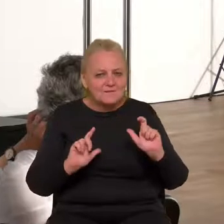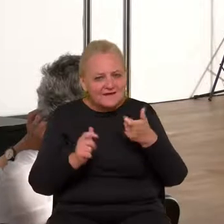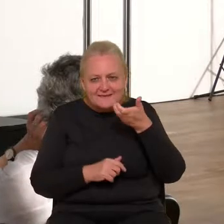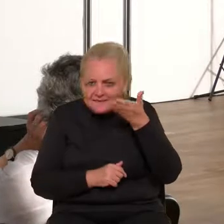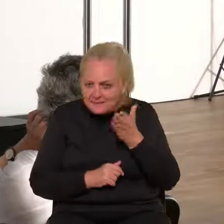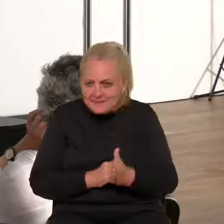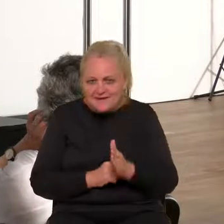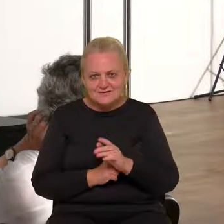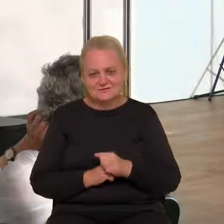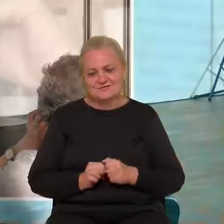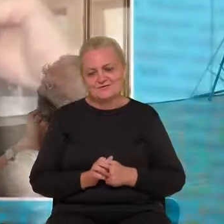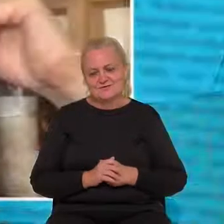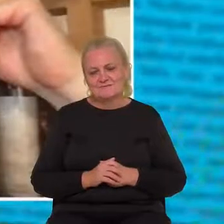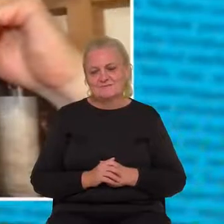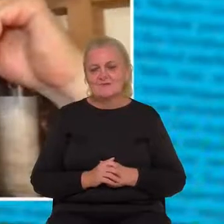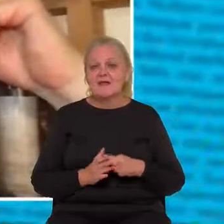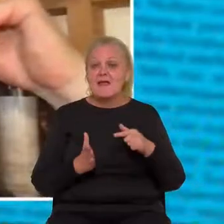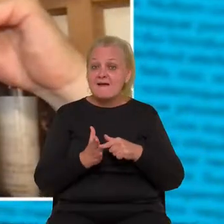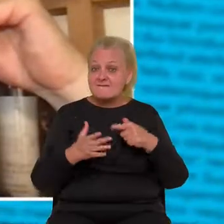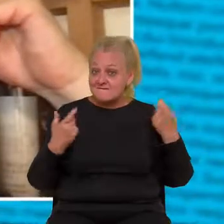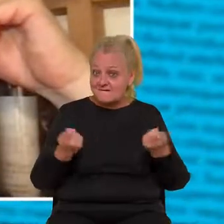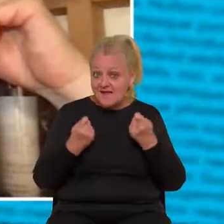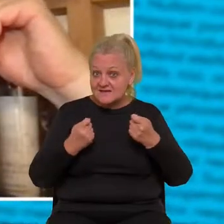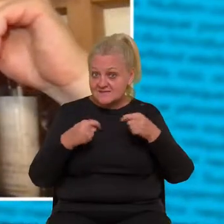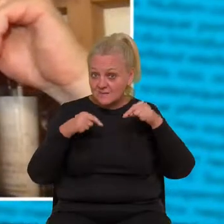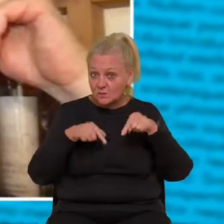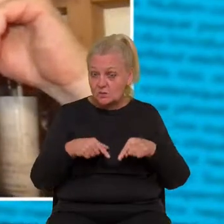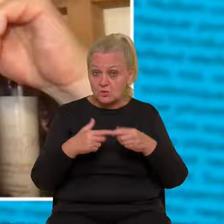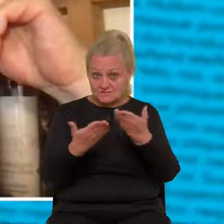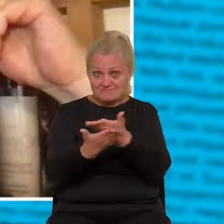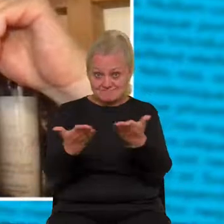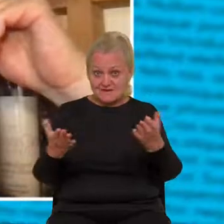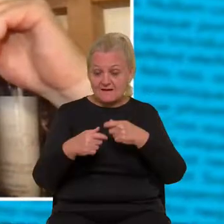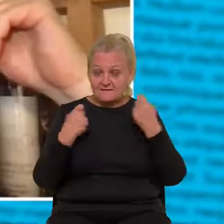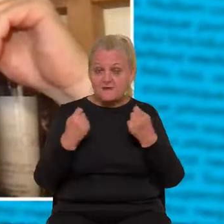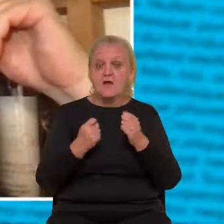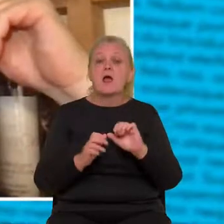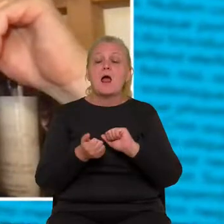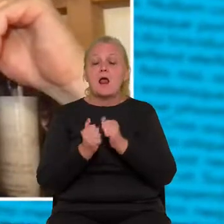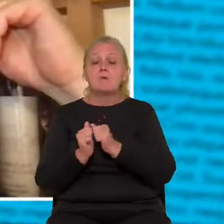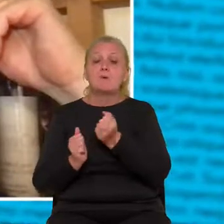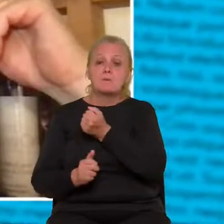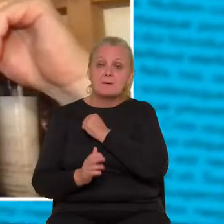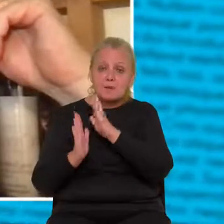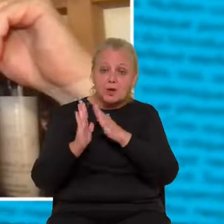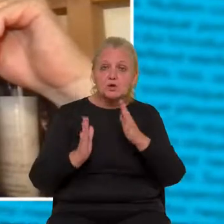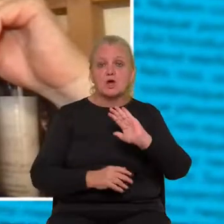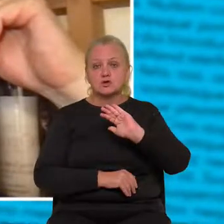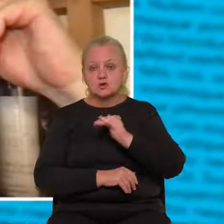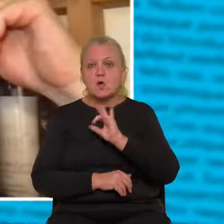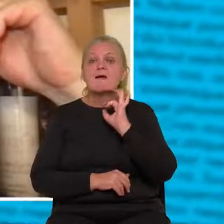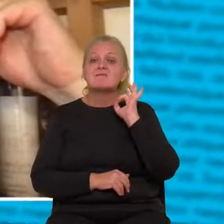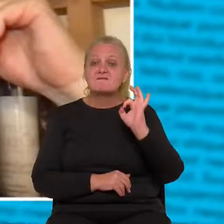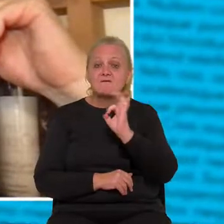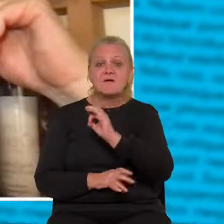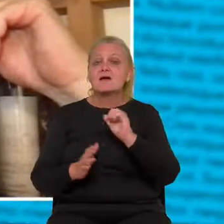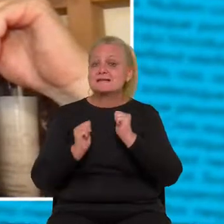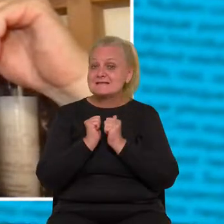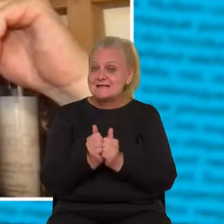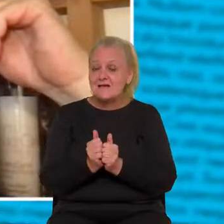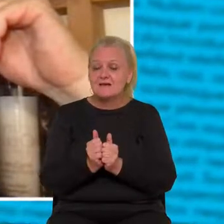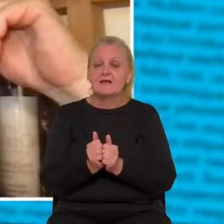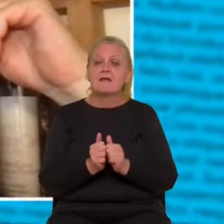zdarzy. Festiwal taki jak ten państwa festiwal, czy biblioteka, czy szkoła, to mają taką rolę, że